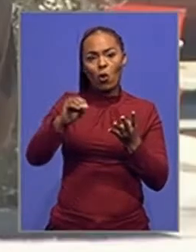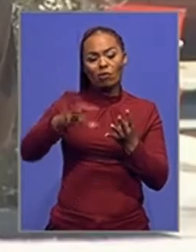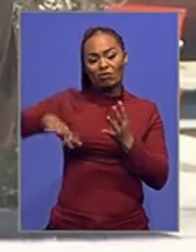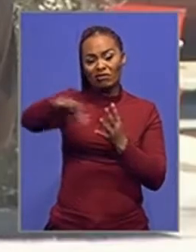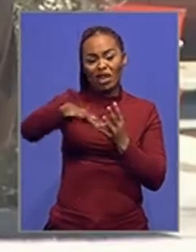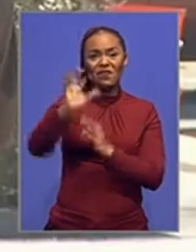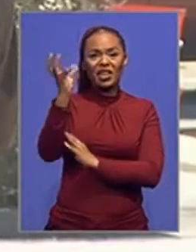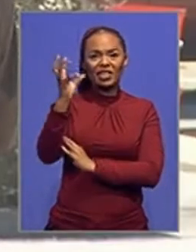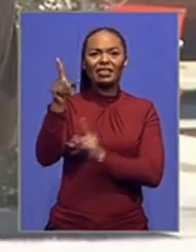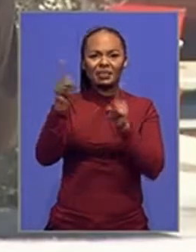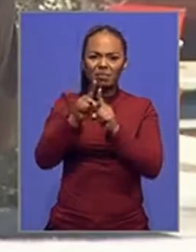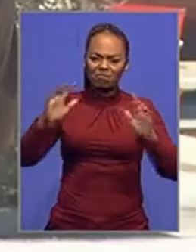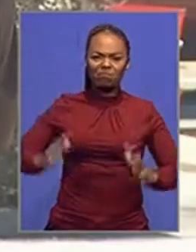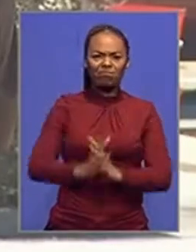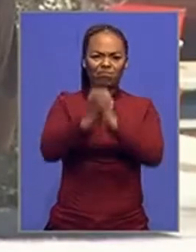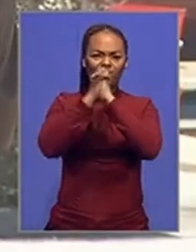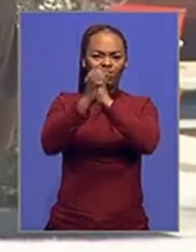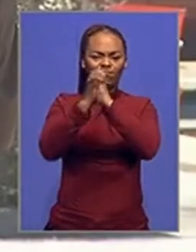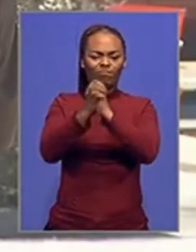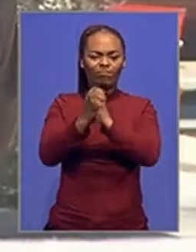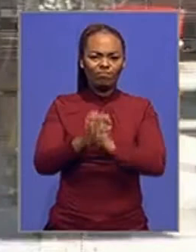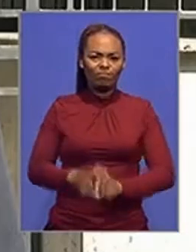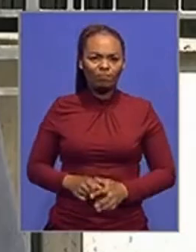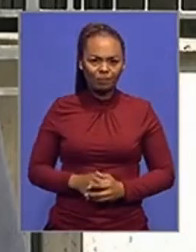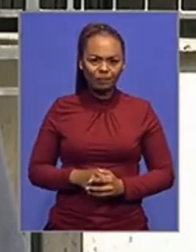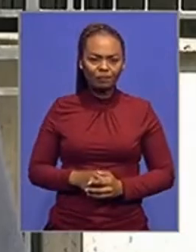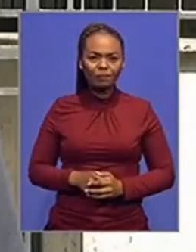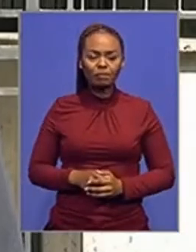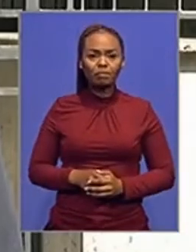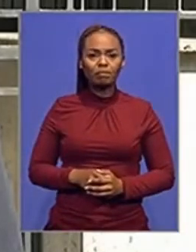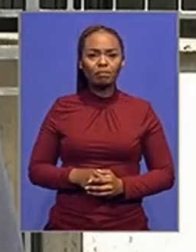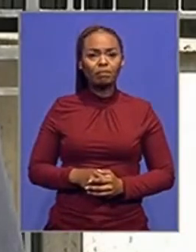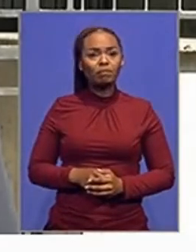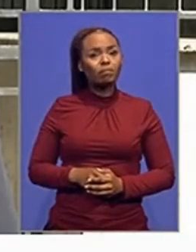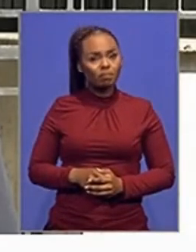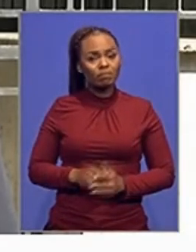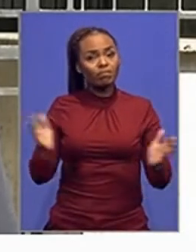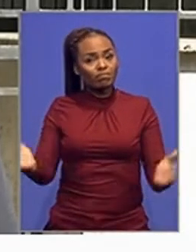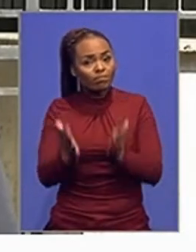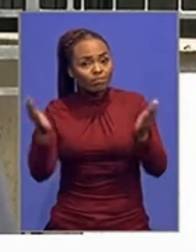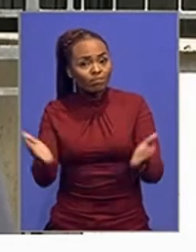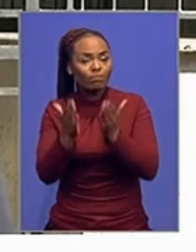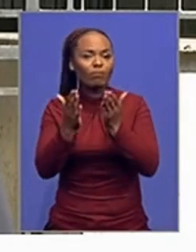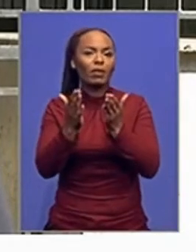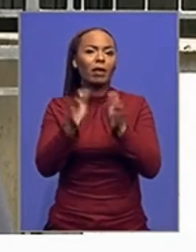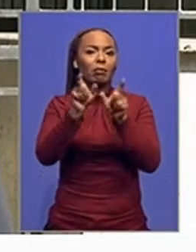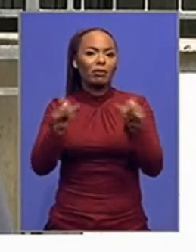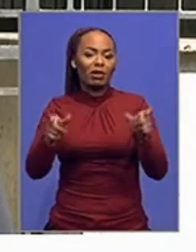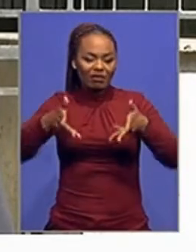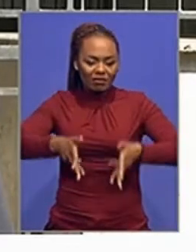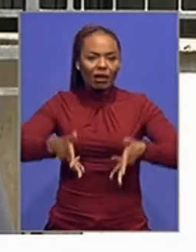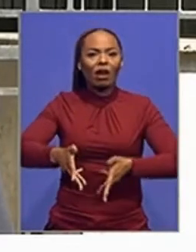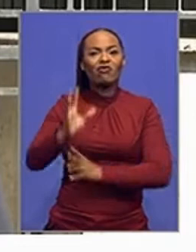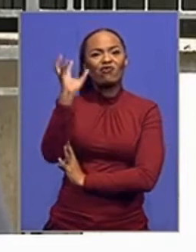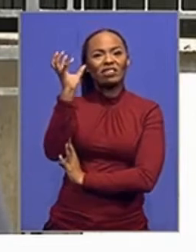le yona e ikeme ka seo badudi ba ipiletšago go sona. Re leka gore re rotloetse setšhaba kwano Free State